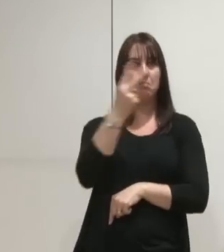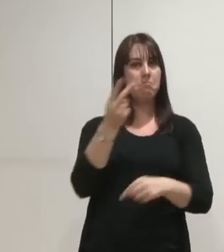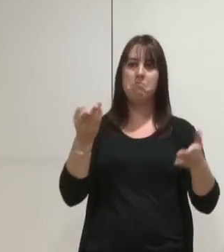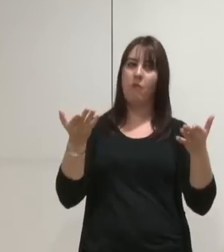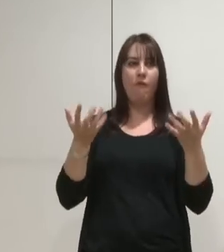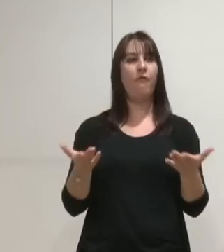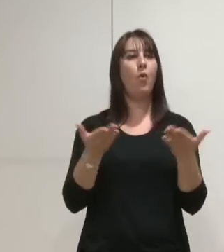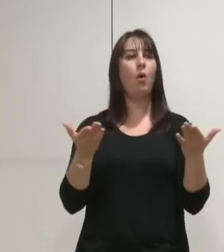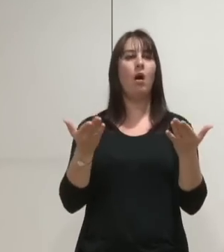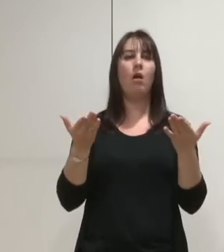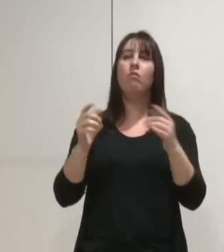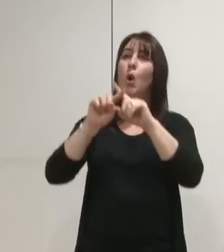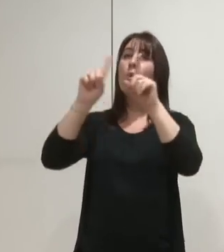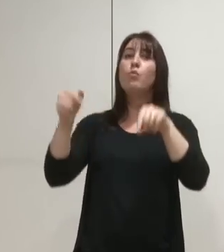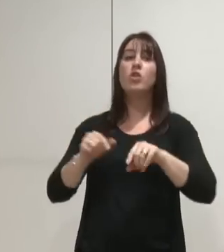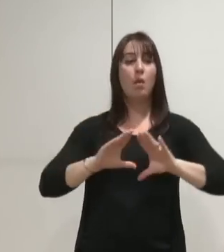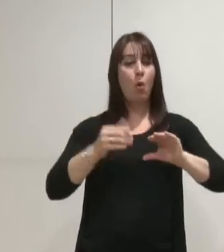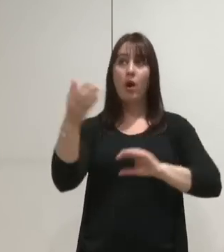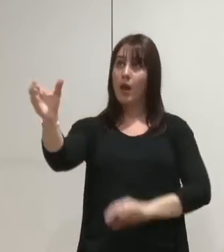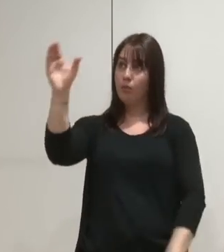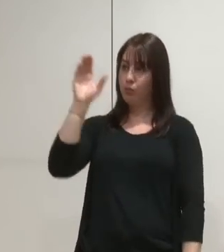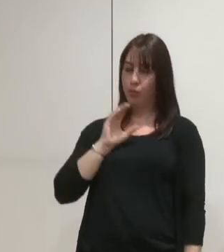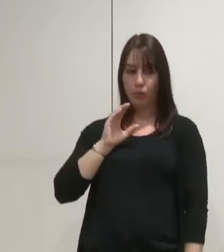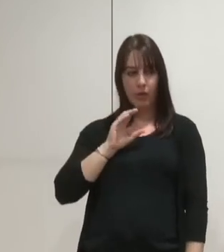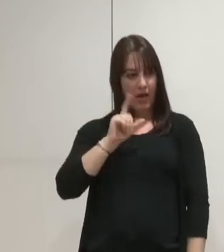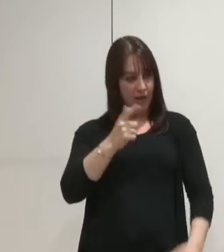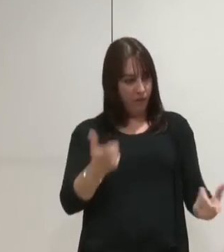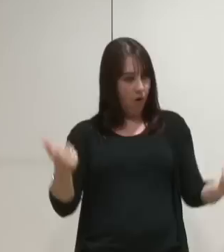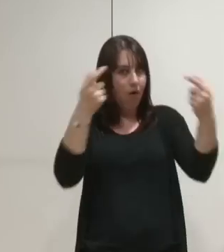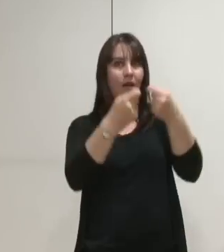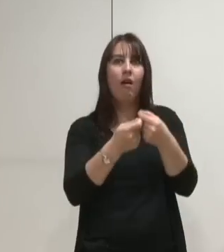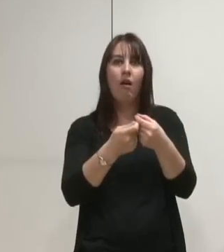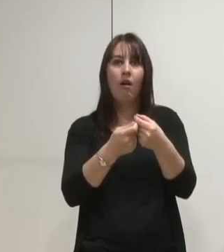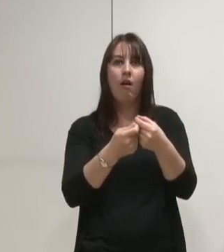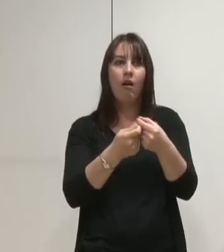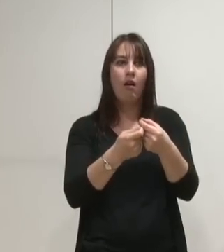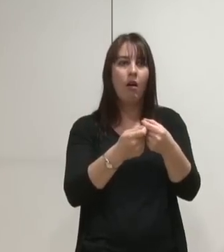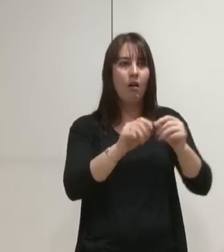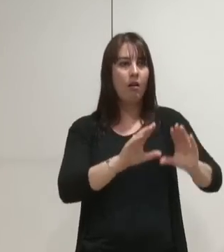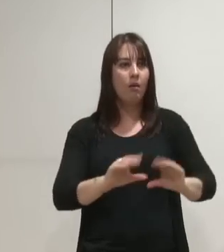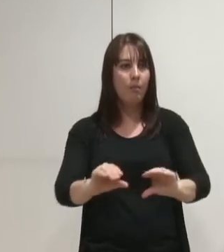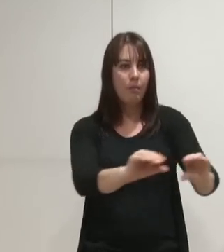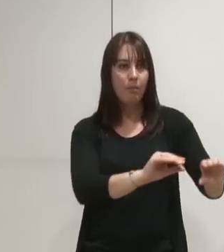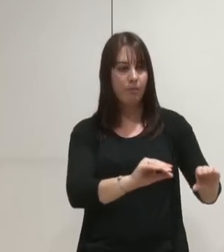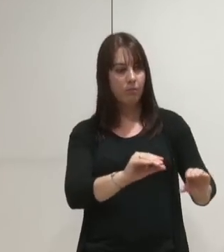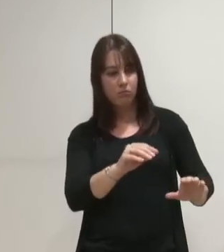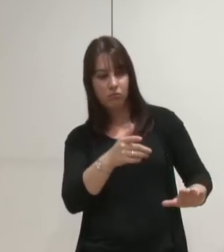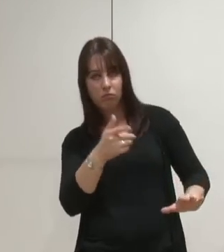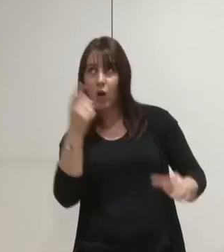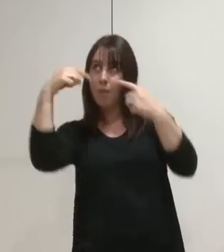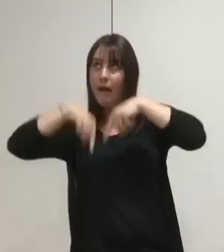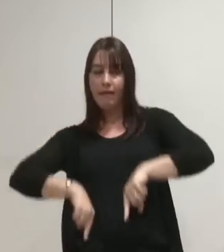budgets alloués sur le terrain correspondent à la réalité des habitants touchés par l'État entre